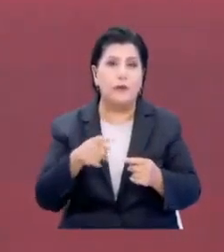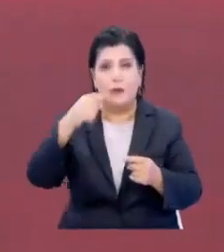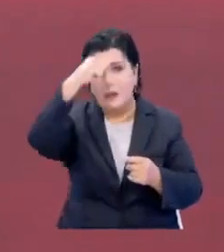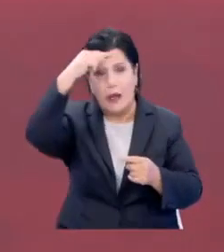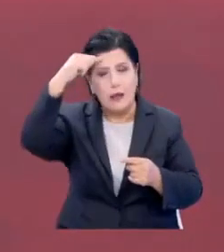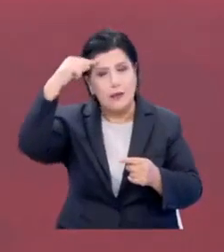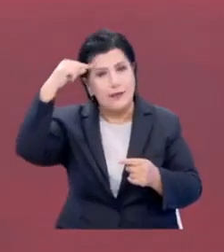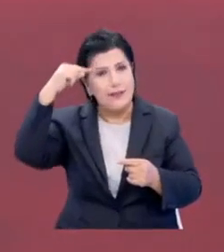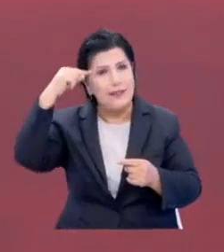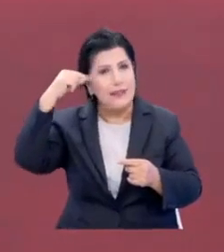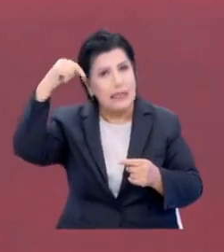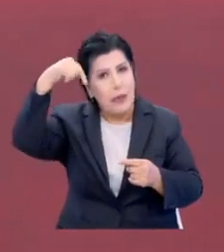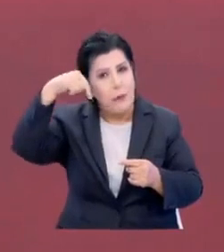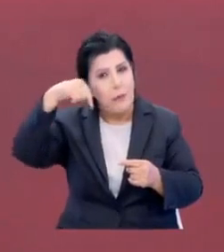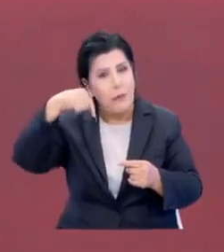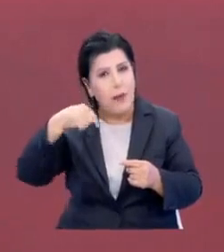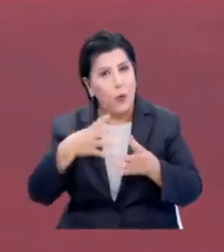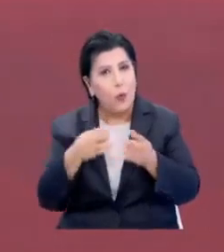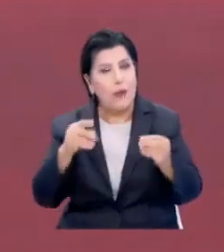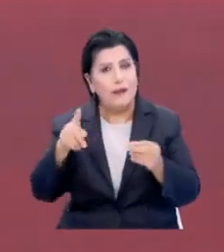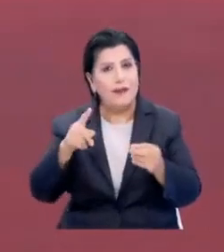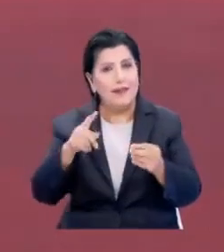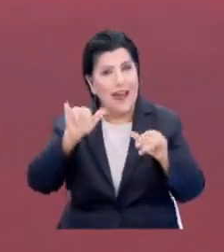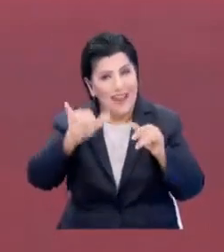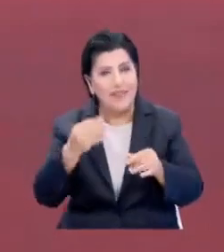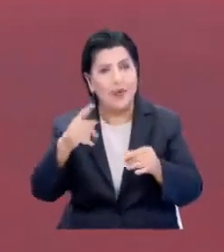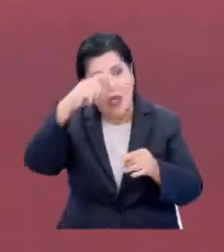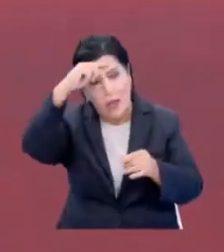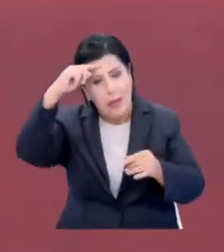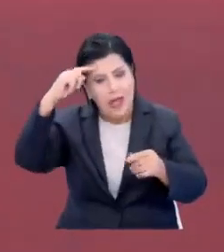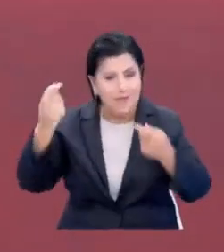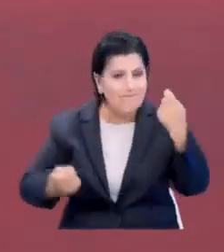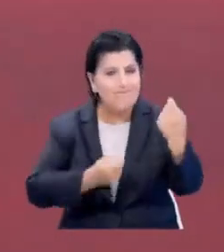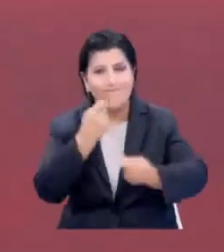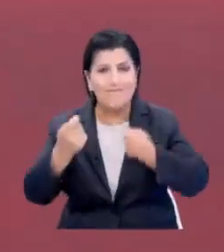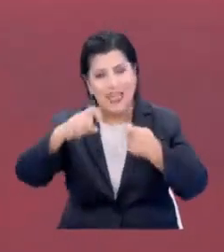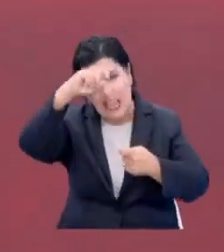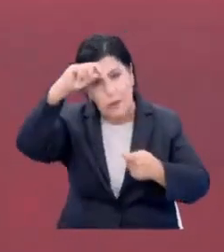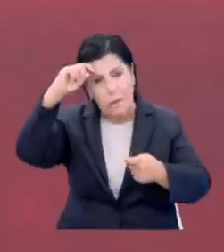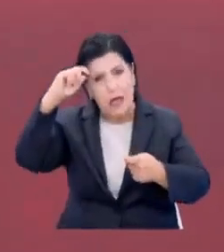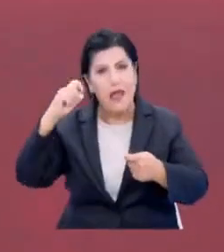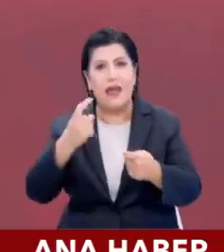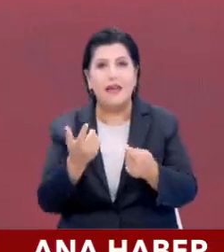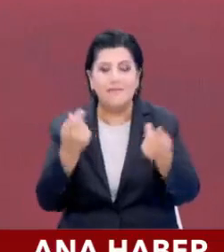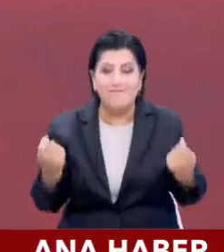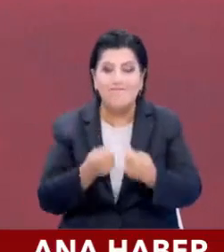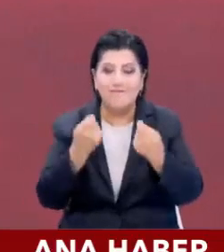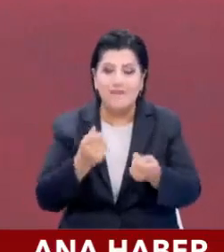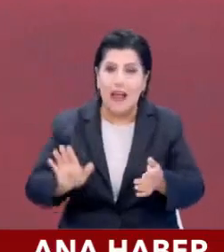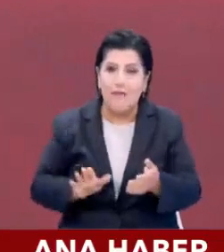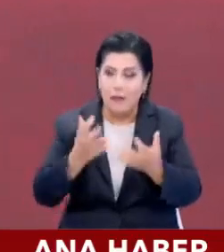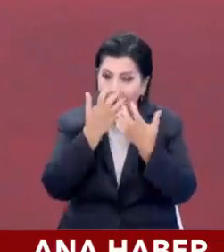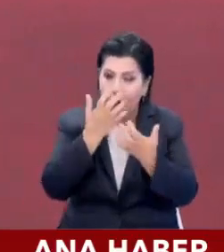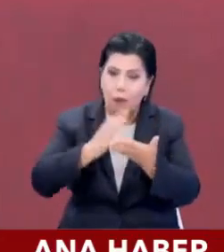teli kurumadan hakkını almalıdır Çünkü o emeği ile kazanıyor o parayı emeği ile evlatlarını büyütüyor emeğiyle